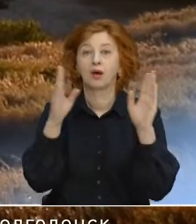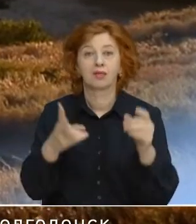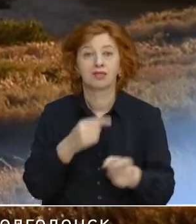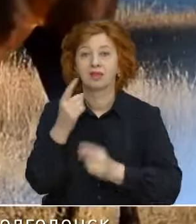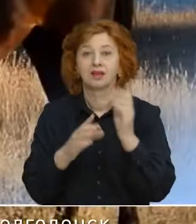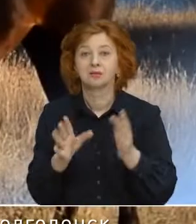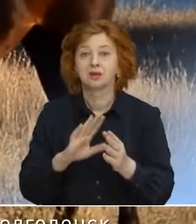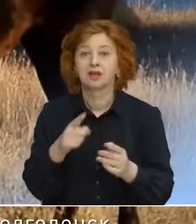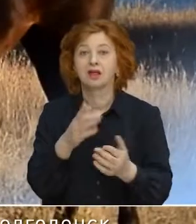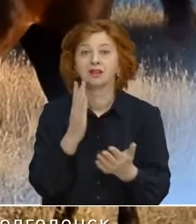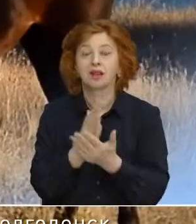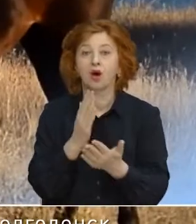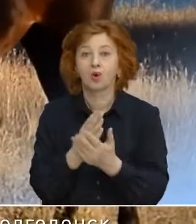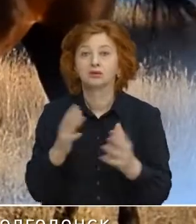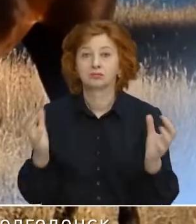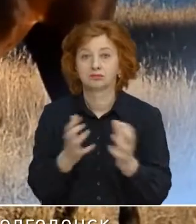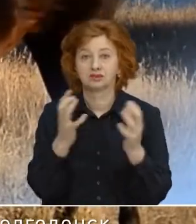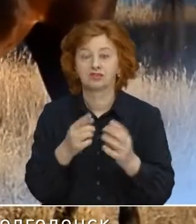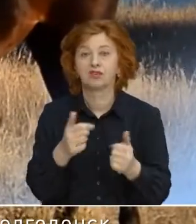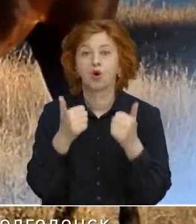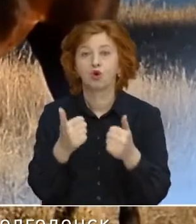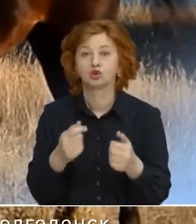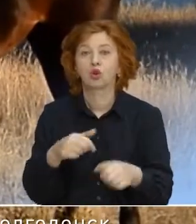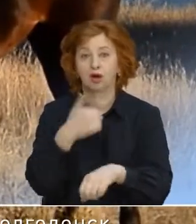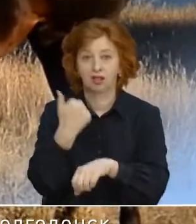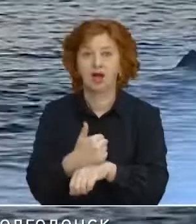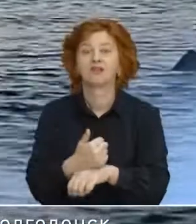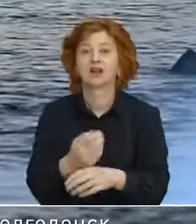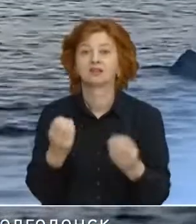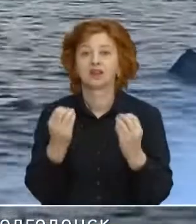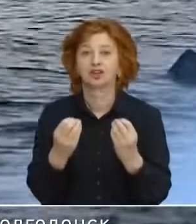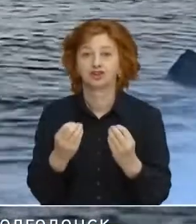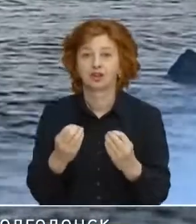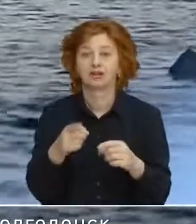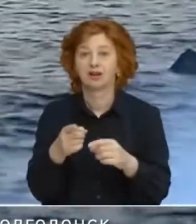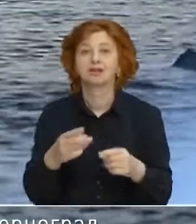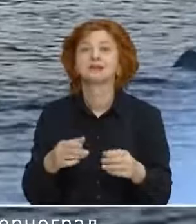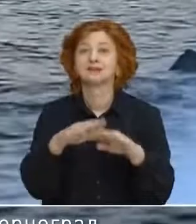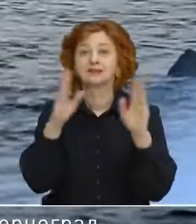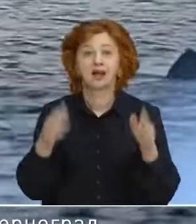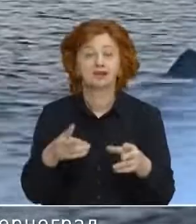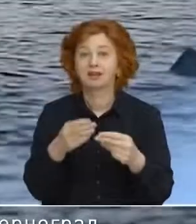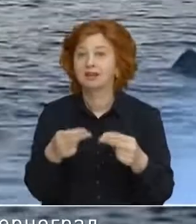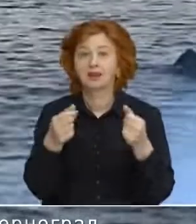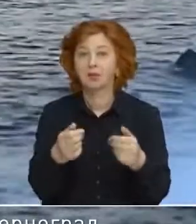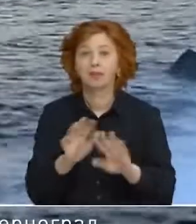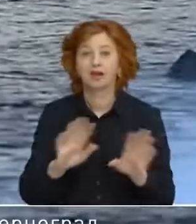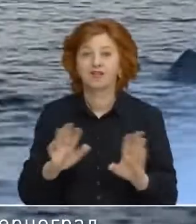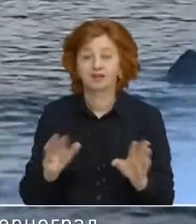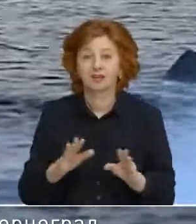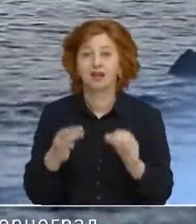изменился и находится на уровне естественных фоновых значений. А это значит, что работа станции никак не повлияла на окружающую